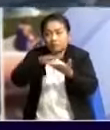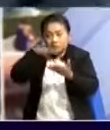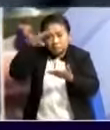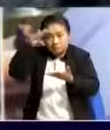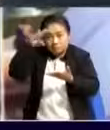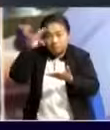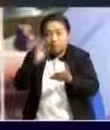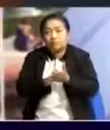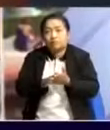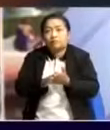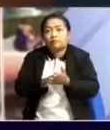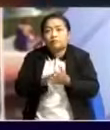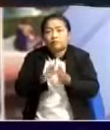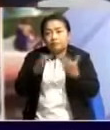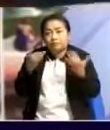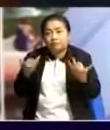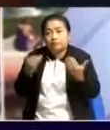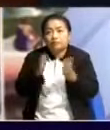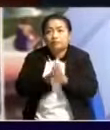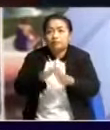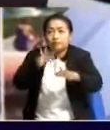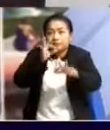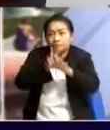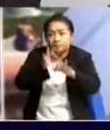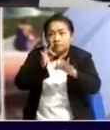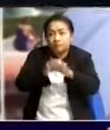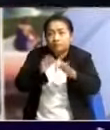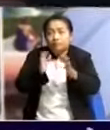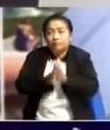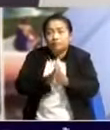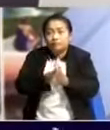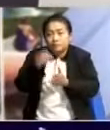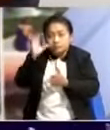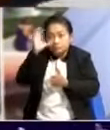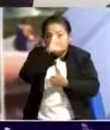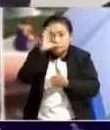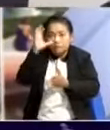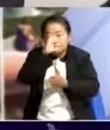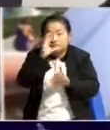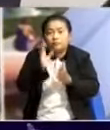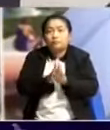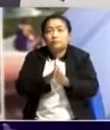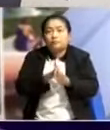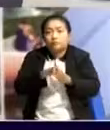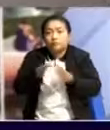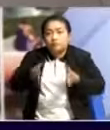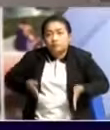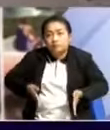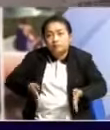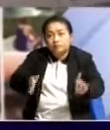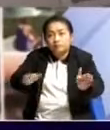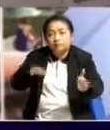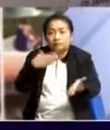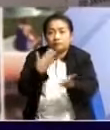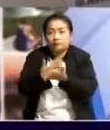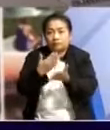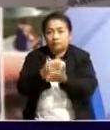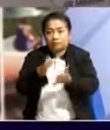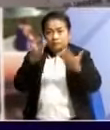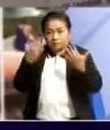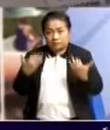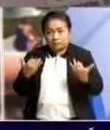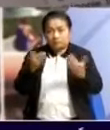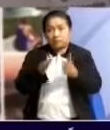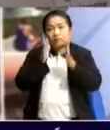เงินทางธนาคารเองก็ดีผู้เกี่ยวข้องที่รับโอนเงินทั้งหมดขณะนี้มีจำนวนผู้เสียหายเพิ่มมากขึ้นเรื่อยๆเข้ามาแจ้ง